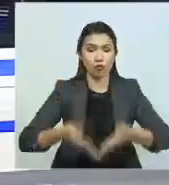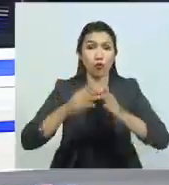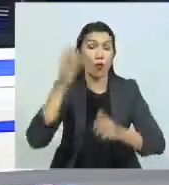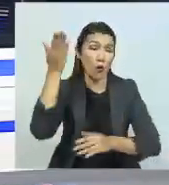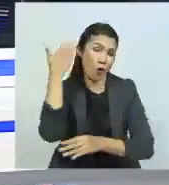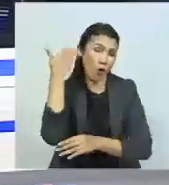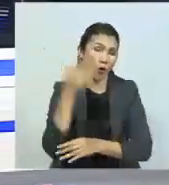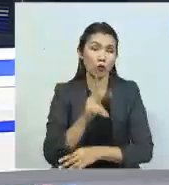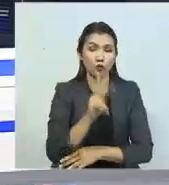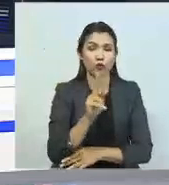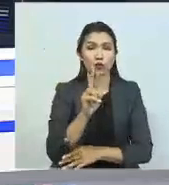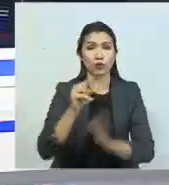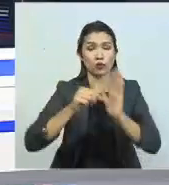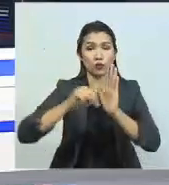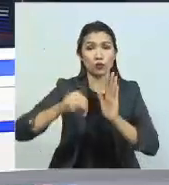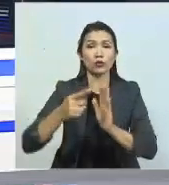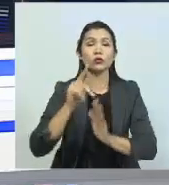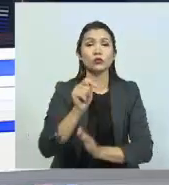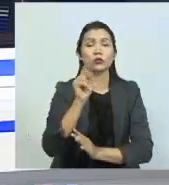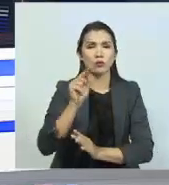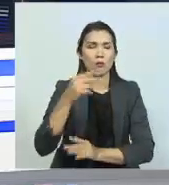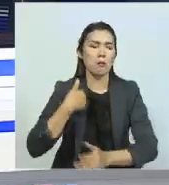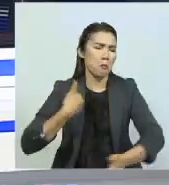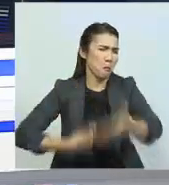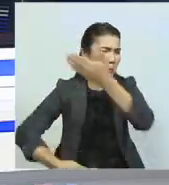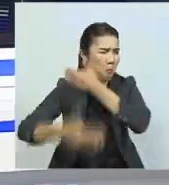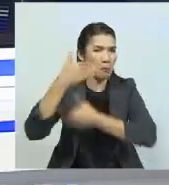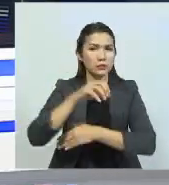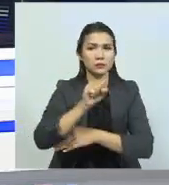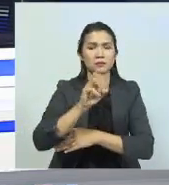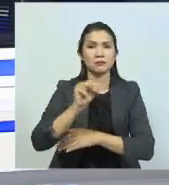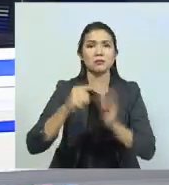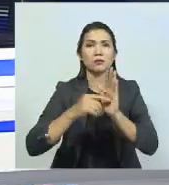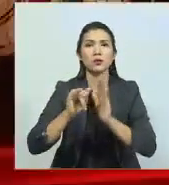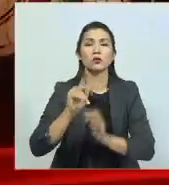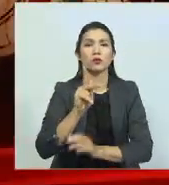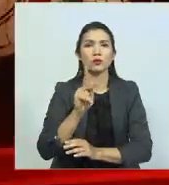การเผยแพร่ความรู้ความเข้าใจเกี่ยวกับประวัติศาสตร์ไทยสมัยกรุงธนบุรีครับ